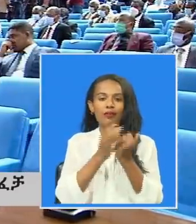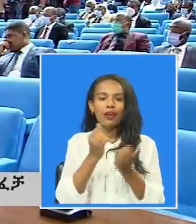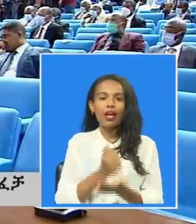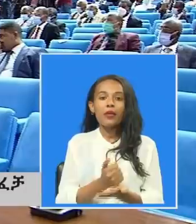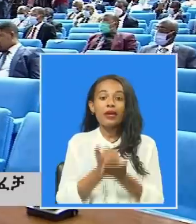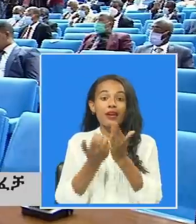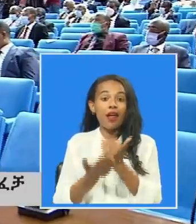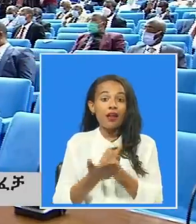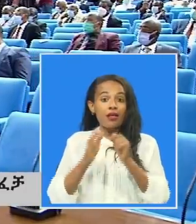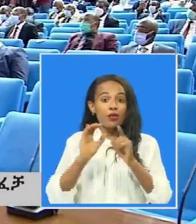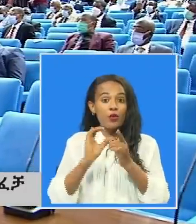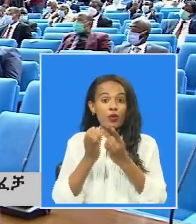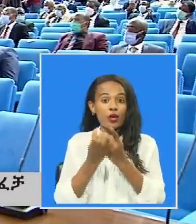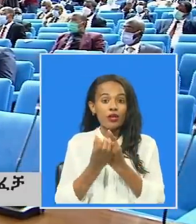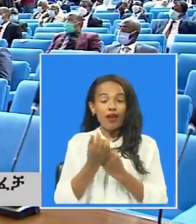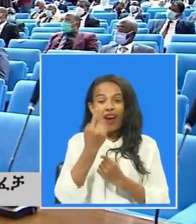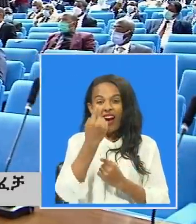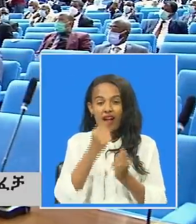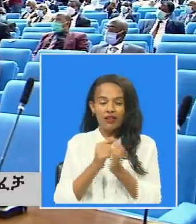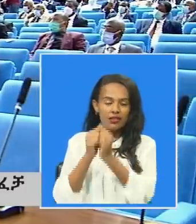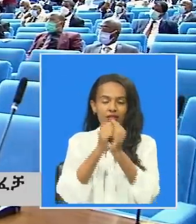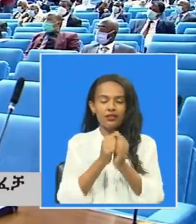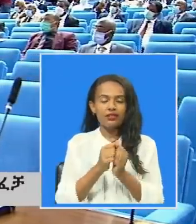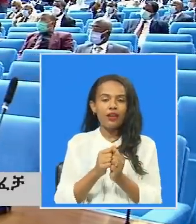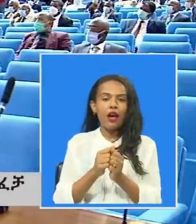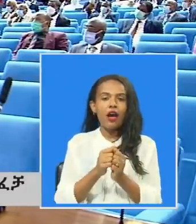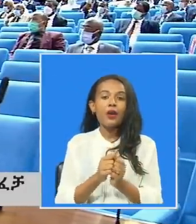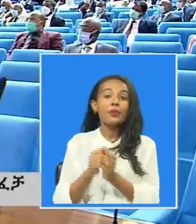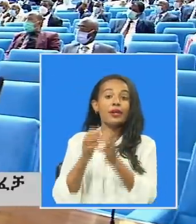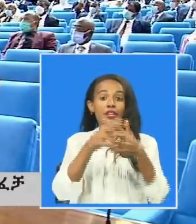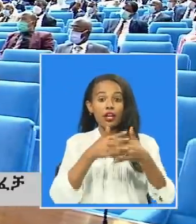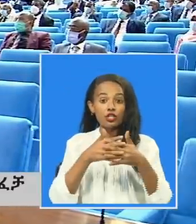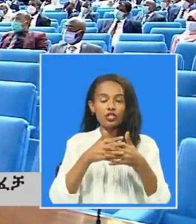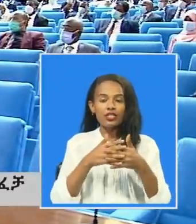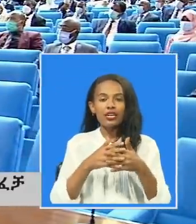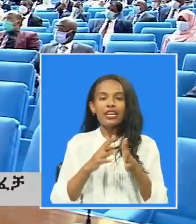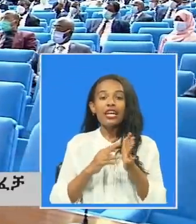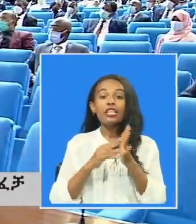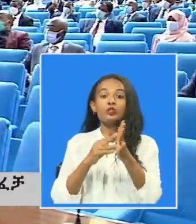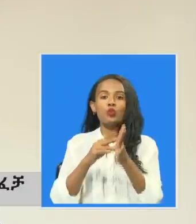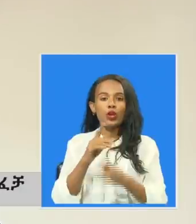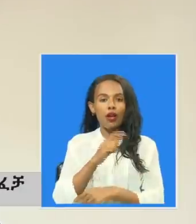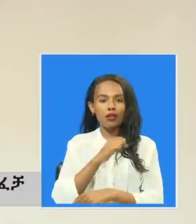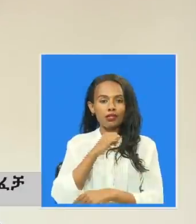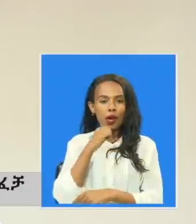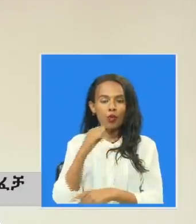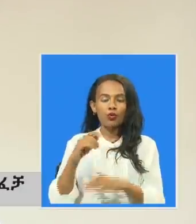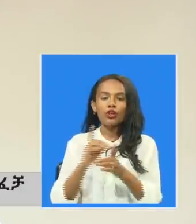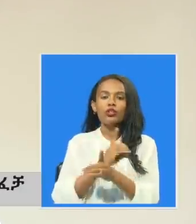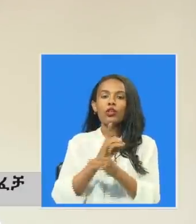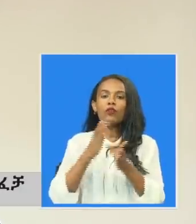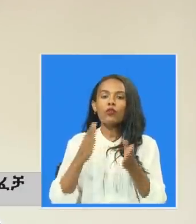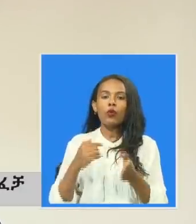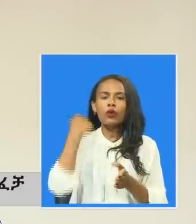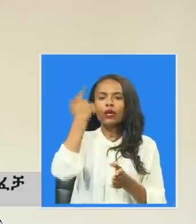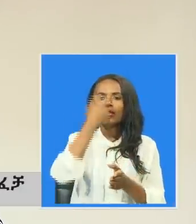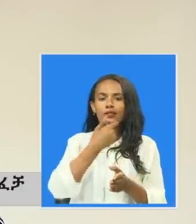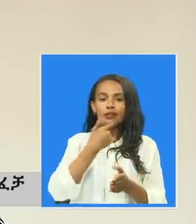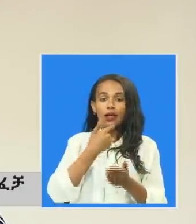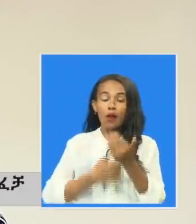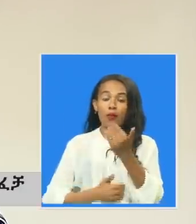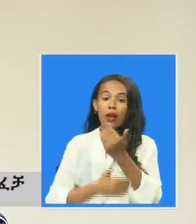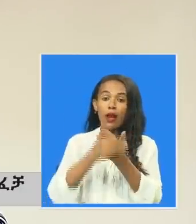የመረዳዳት ሁኔታ አንድነትና ህብረታችን ለይስሙላ ሳይሆን ተፈጥሯዊ ገጽታ